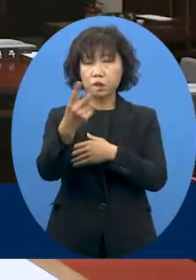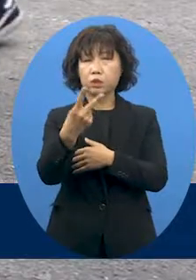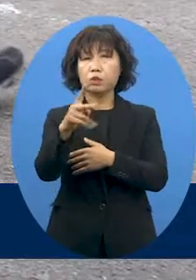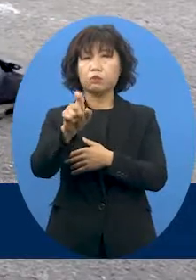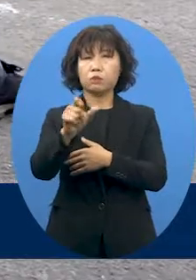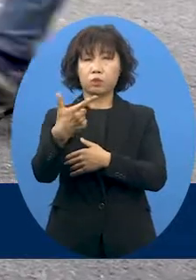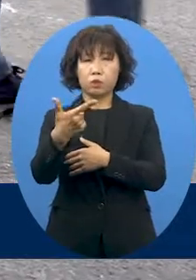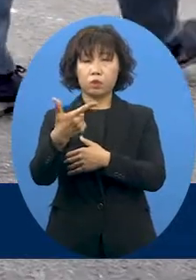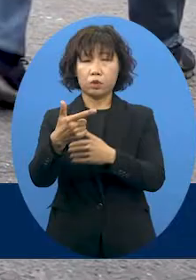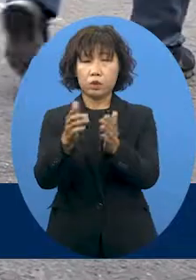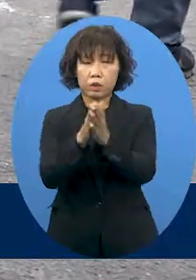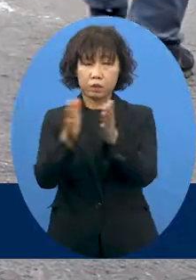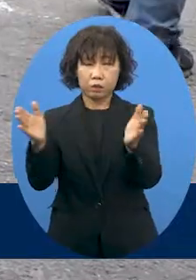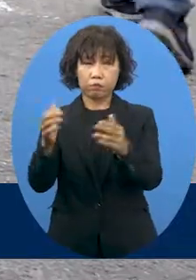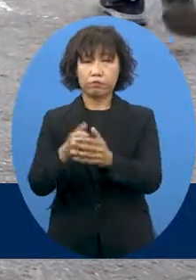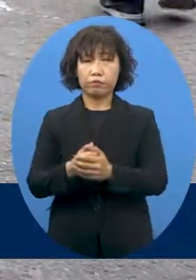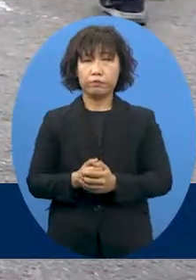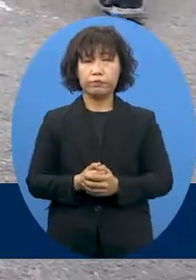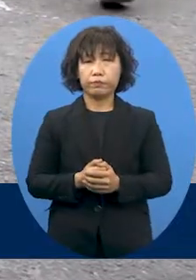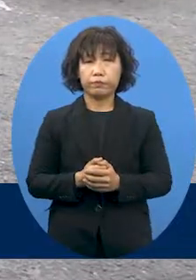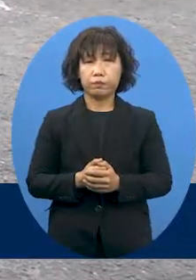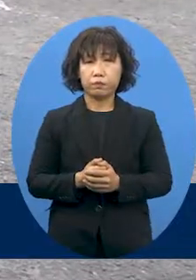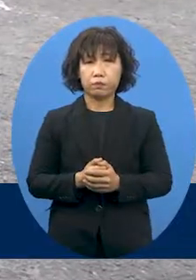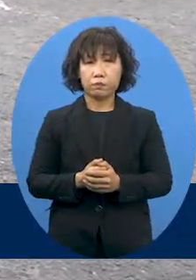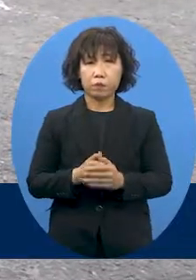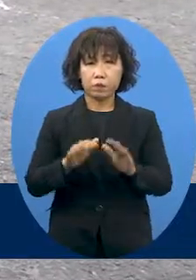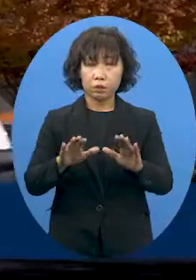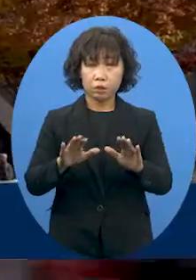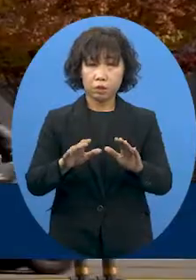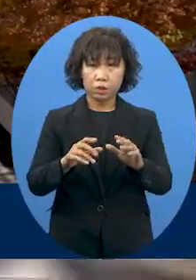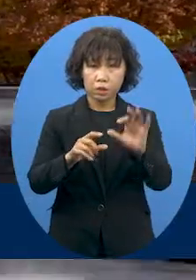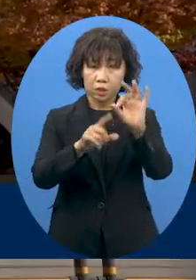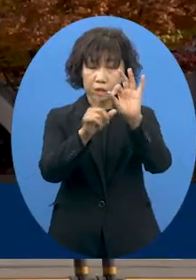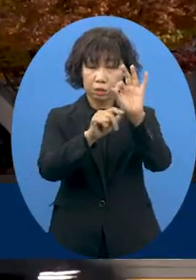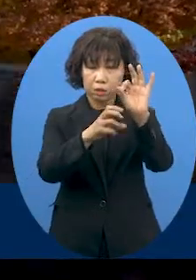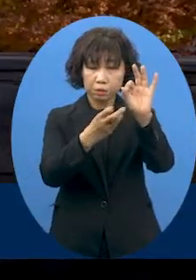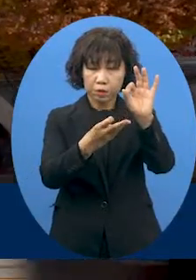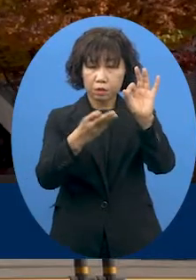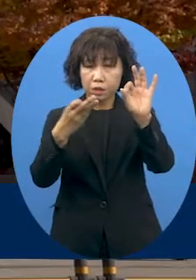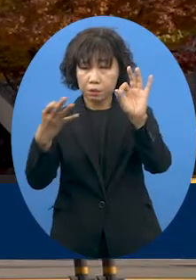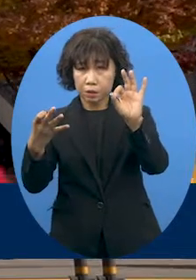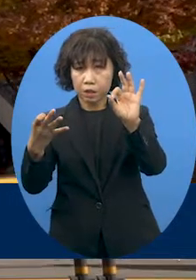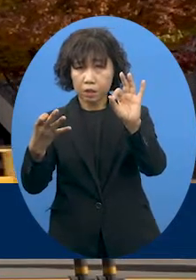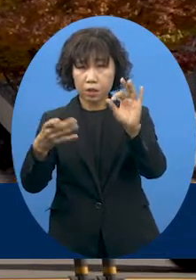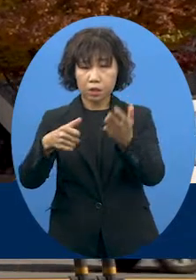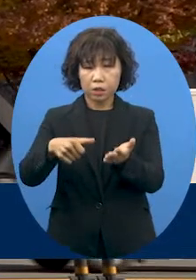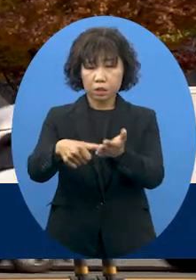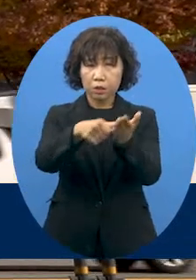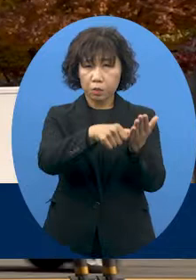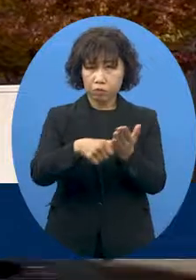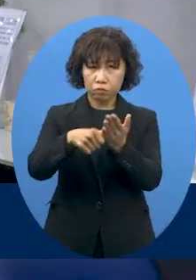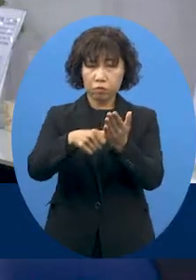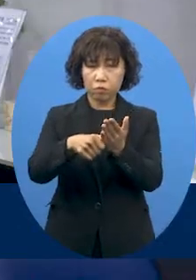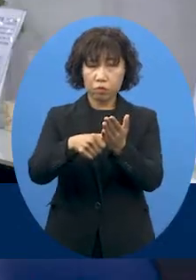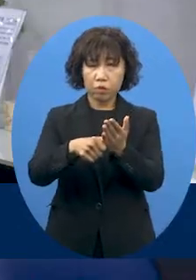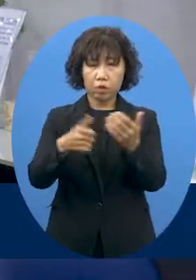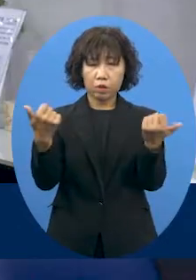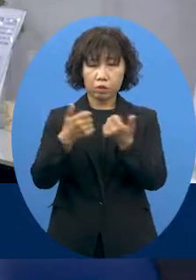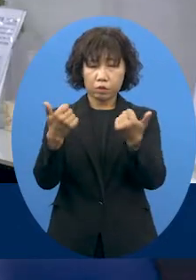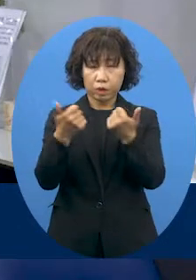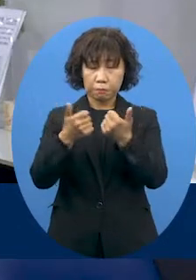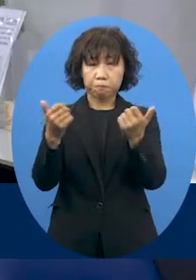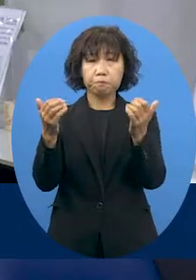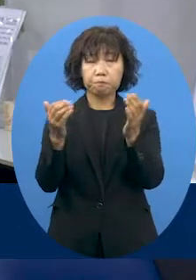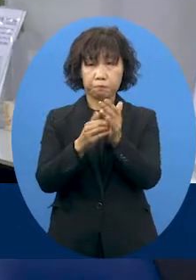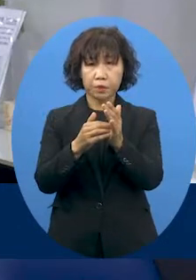2016년부터 생활 임금 제 를 시행해 오고 있습니다 군은 지난 10월 13일부터 14일 서면으로 생활임금